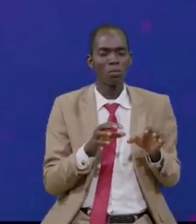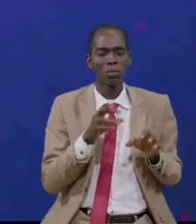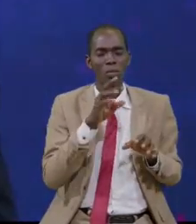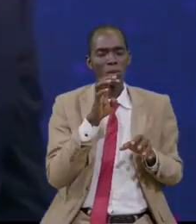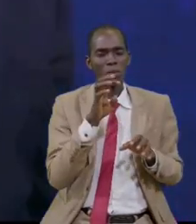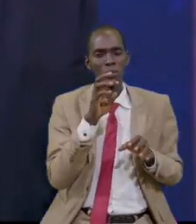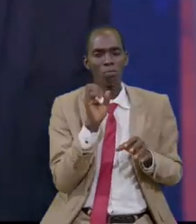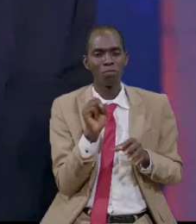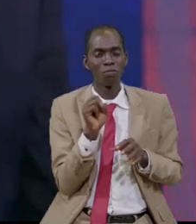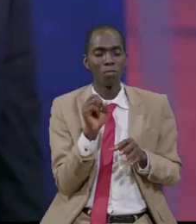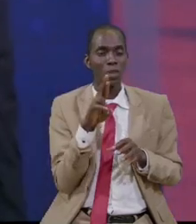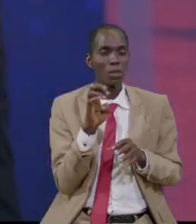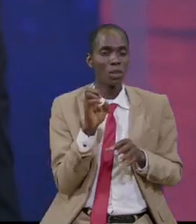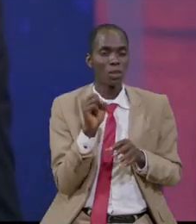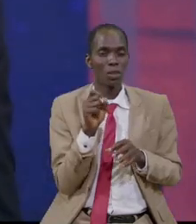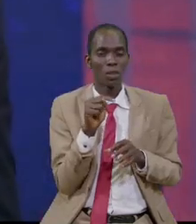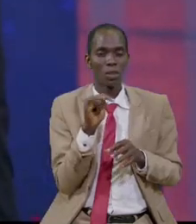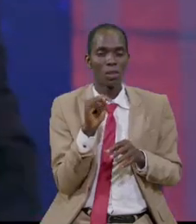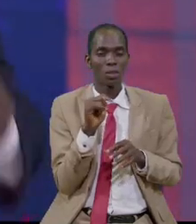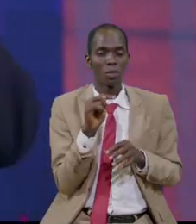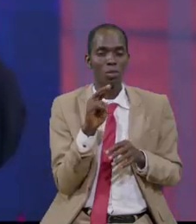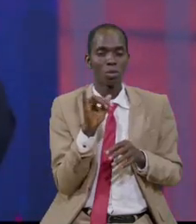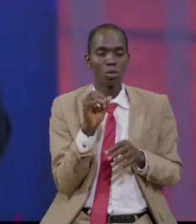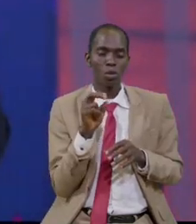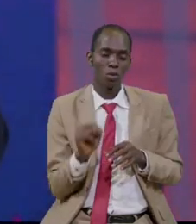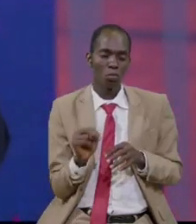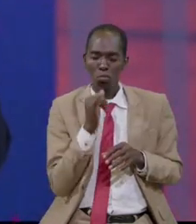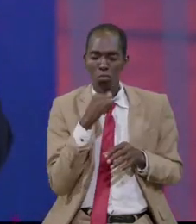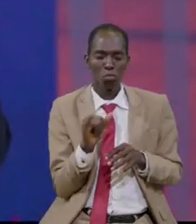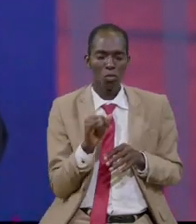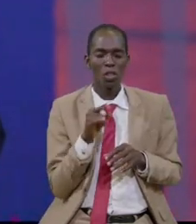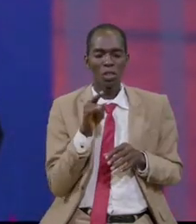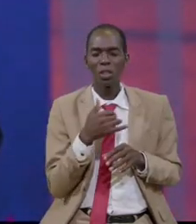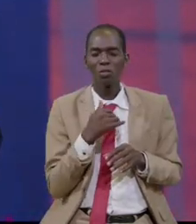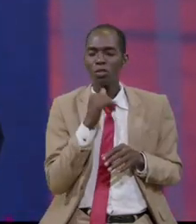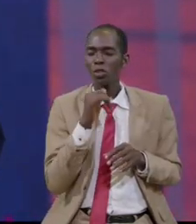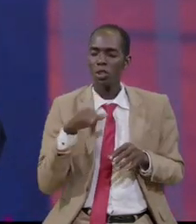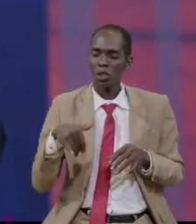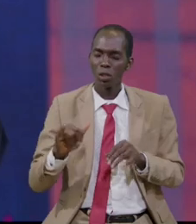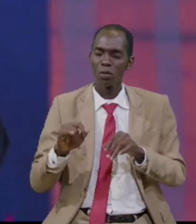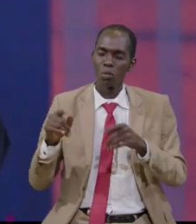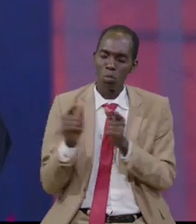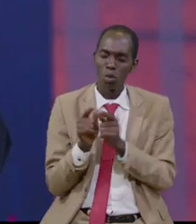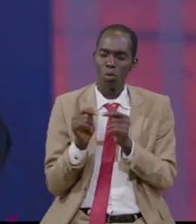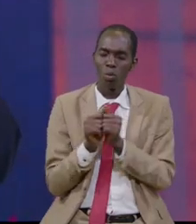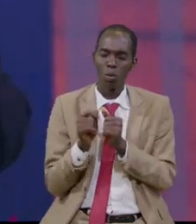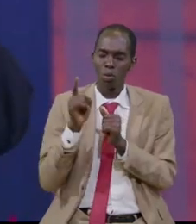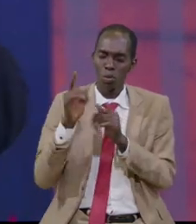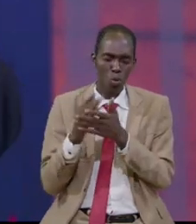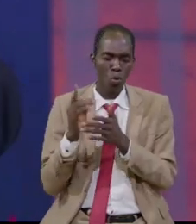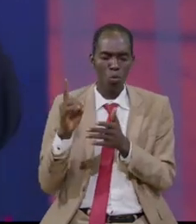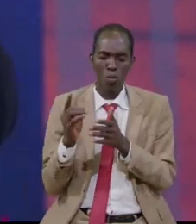Il n'a pas dit à cette fille droitement et directement, « Oh, ce qu'on faisait est un péché. Si